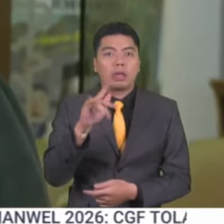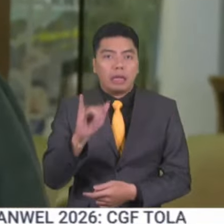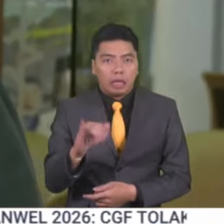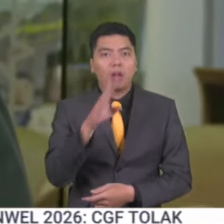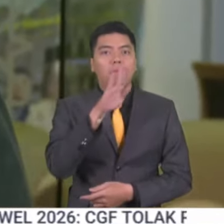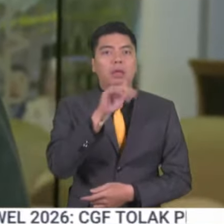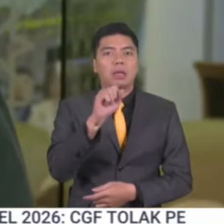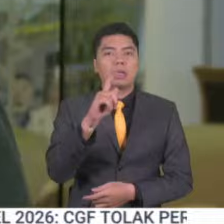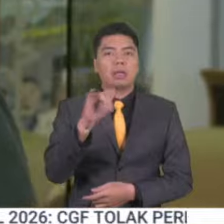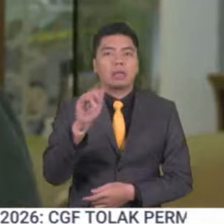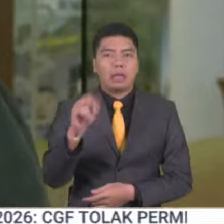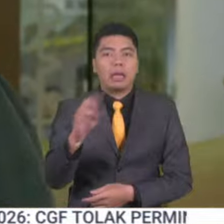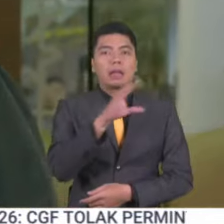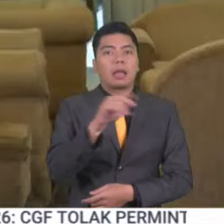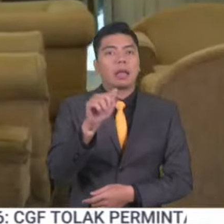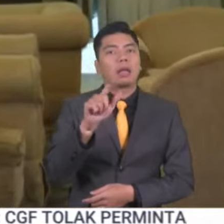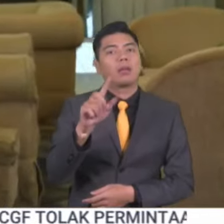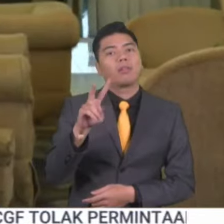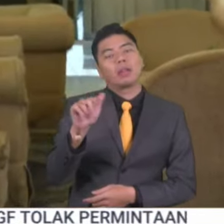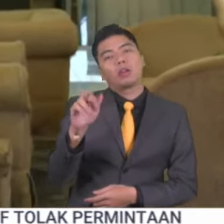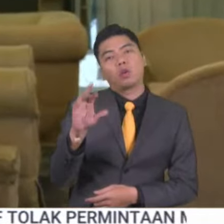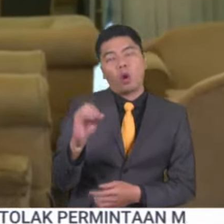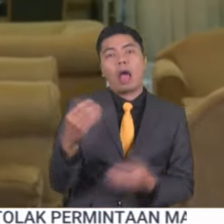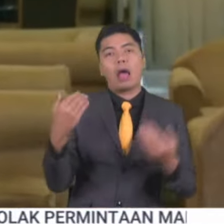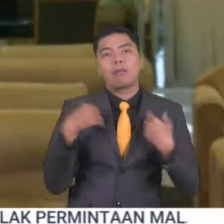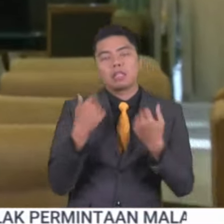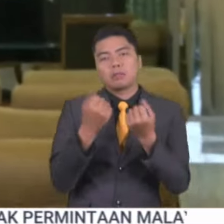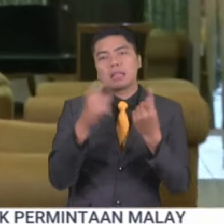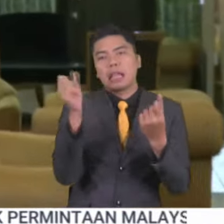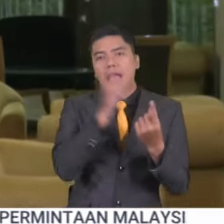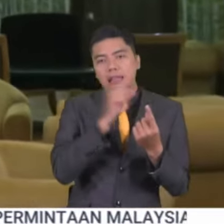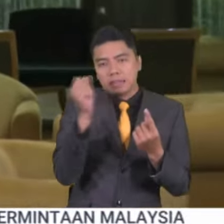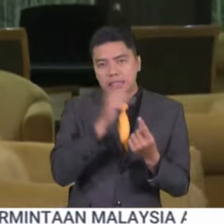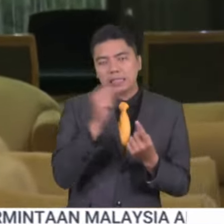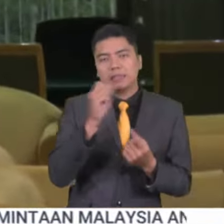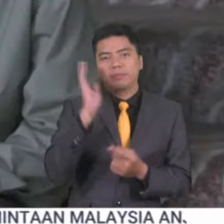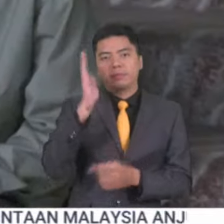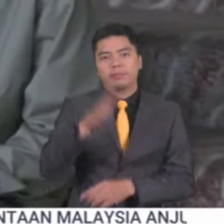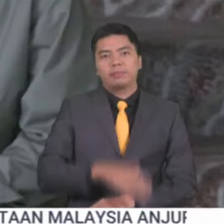Steele dan Alvaro Maldini akan menyampaikan 11 buah lagu popular mereka.